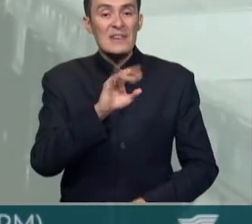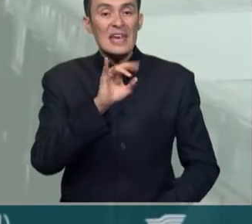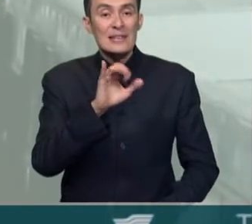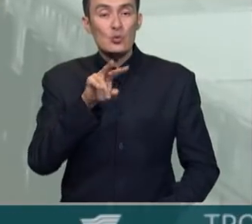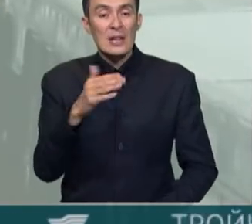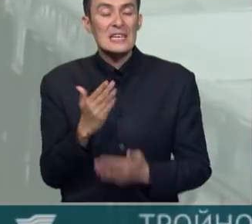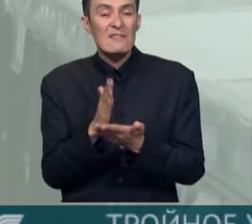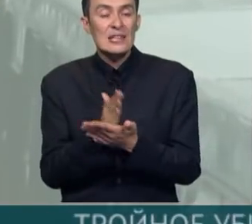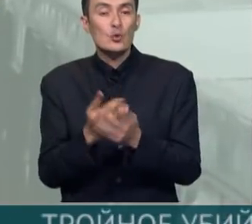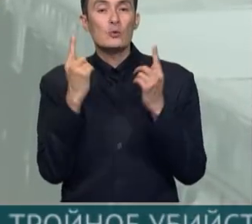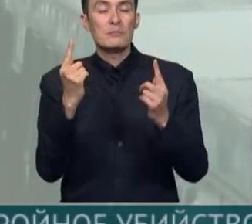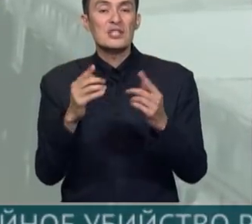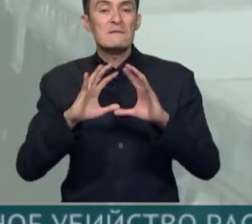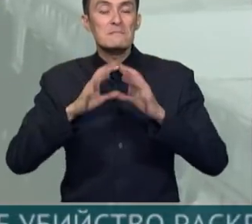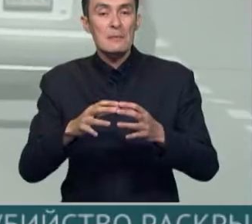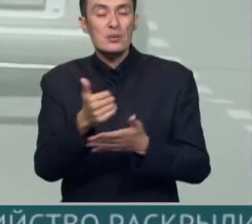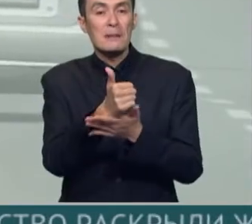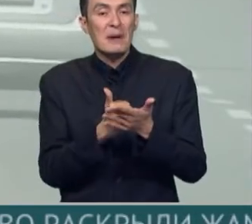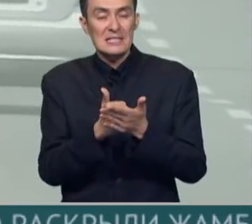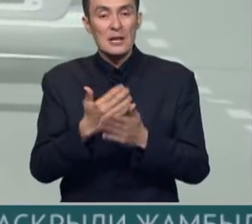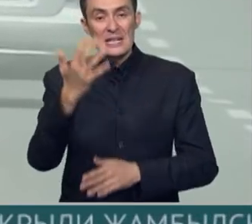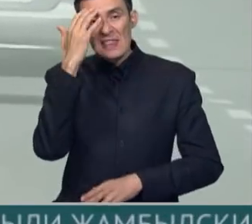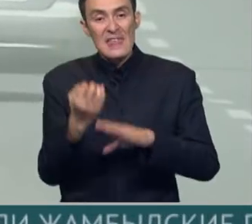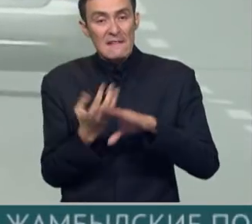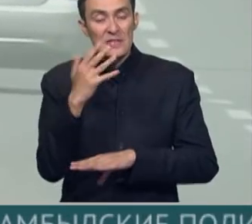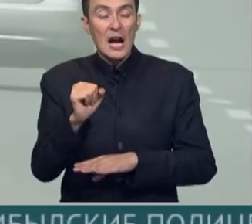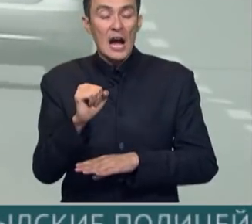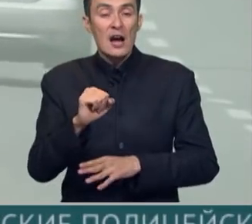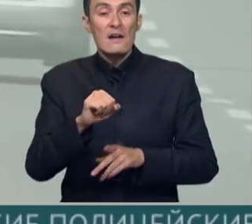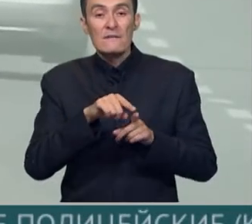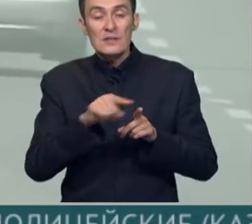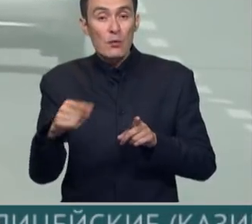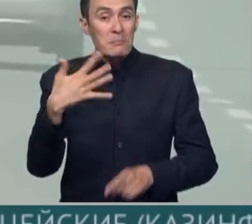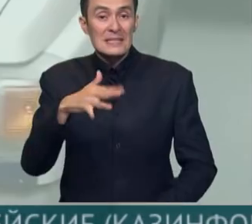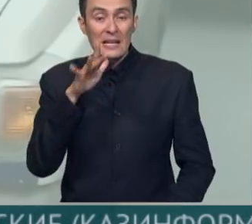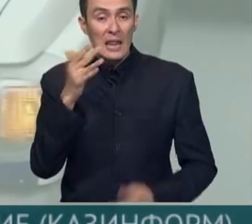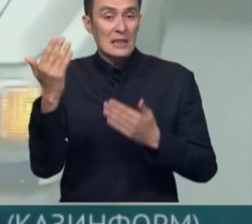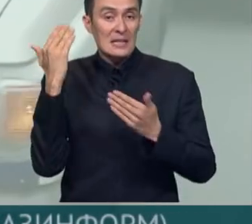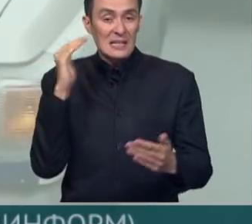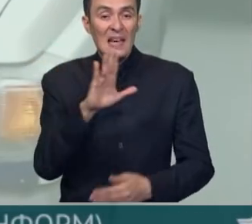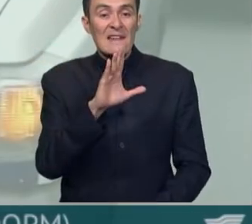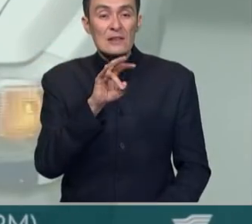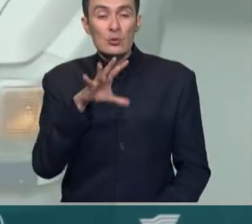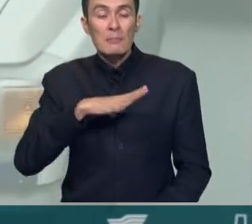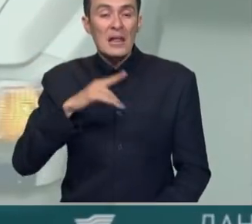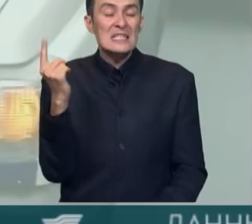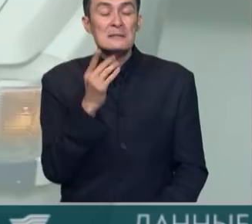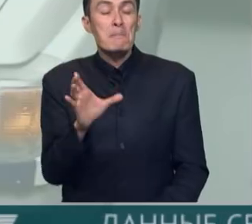является крупнейшей в мире по запасам черного золота, а всего полвека назад Венесуэла была